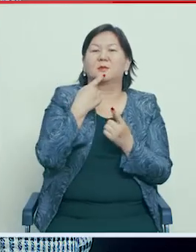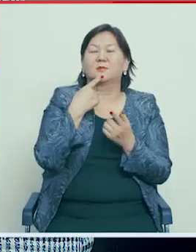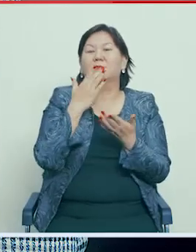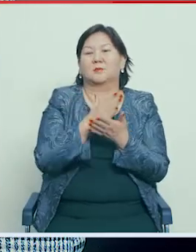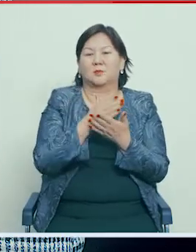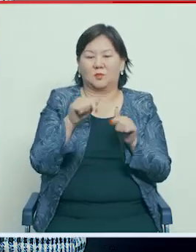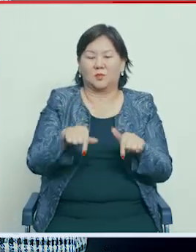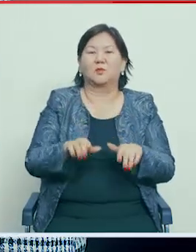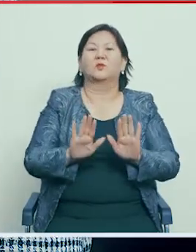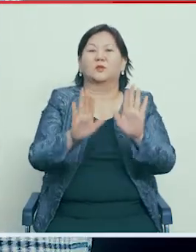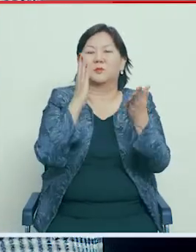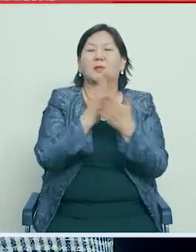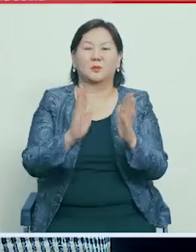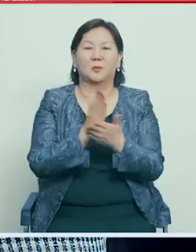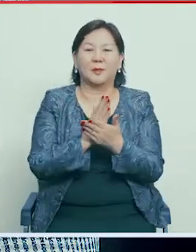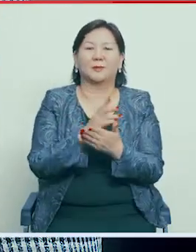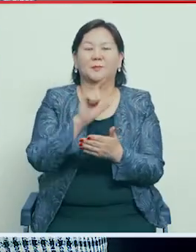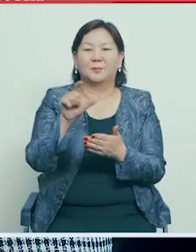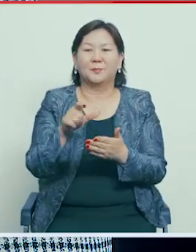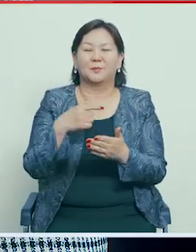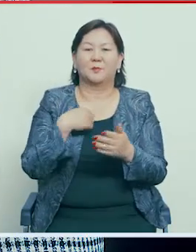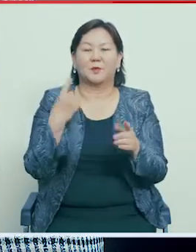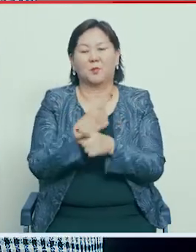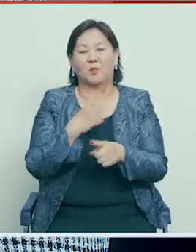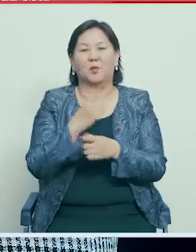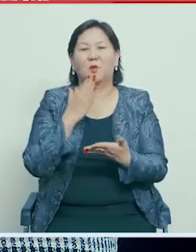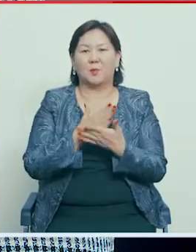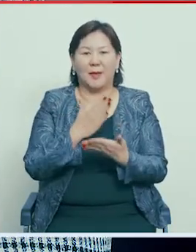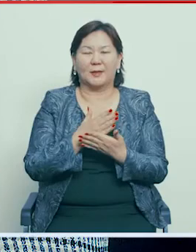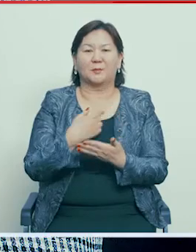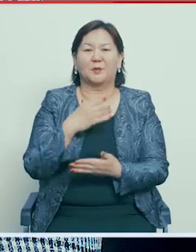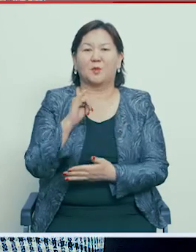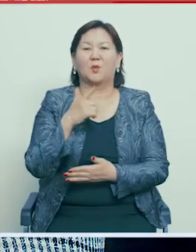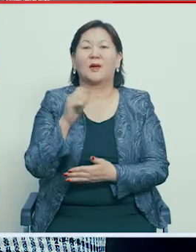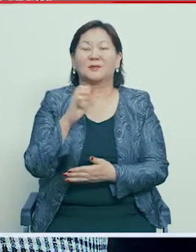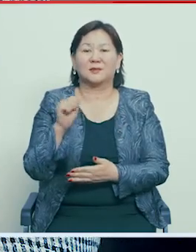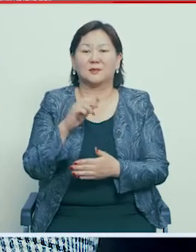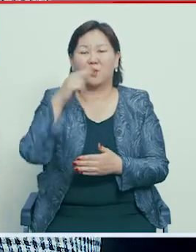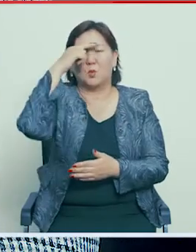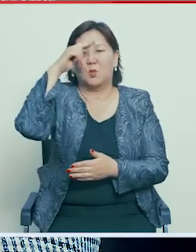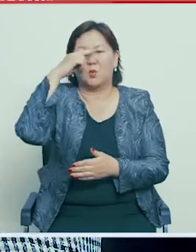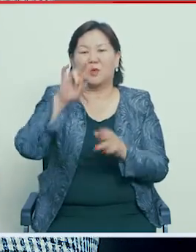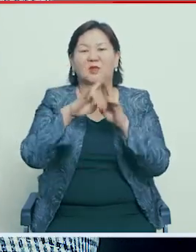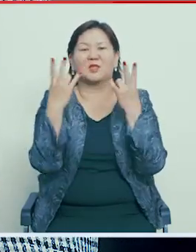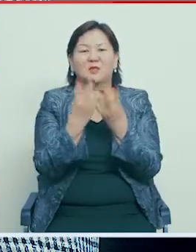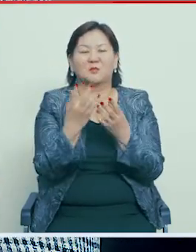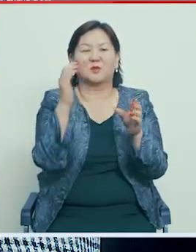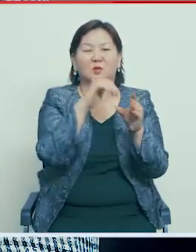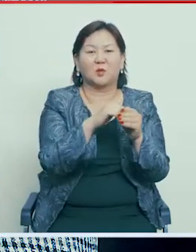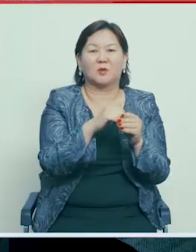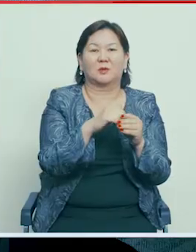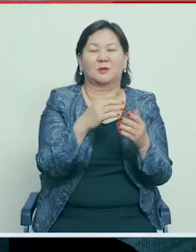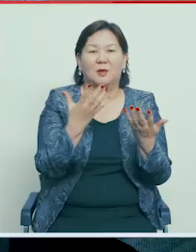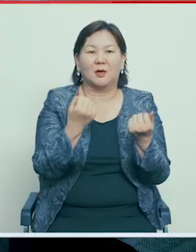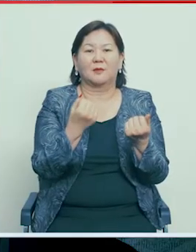болоод өнөөдөр үрт байдаг. Одоо тэгээд тэр бол бас миний буруу юм байна да. Би угаасаад ингээд энэ хүүгээ нийгэмшүүлээд нийгэмд энэ хүмүүсийн нүдэнд